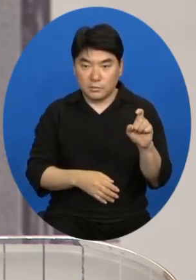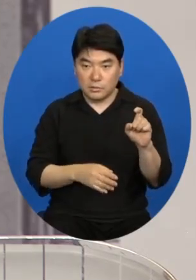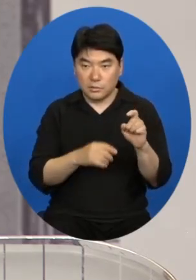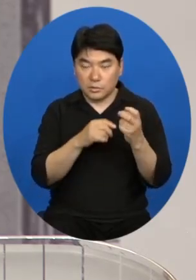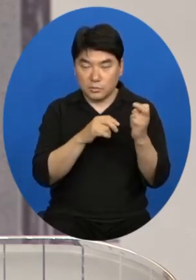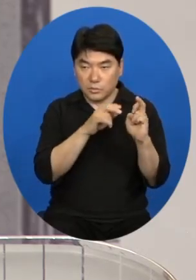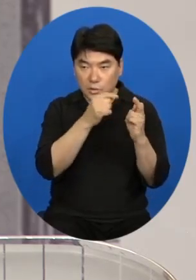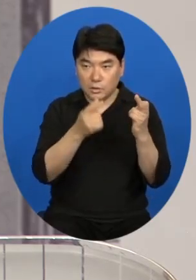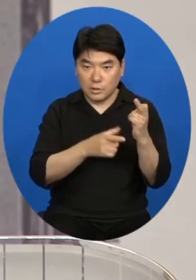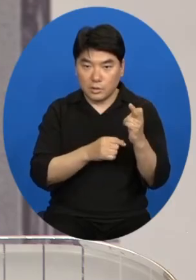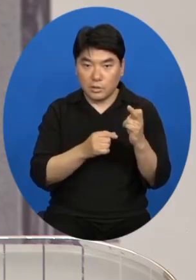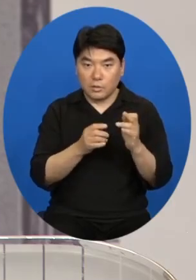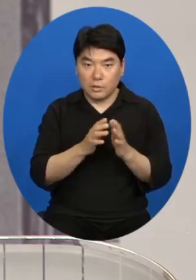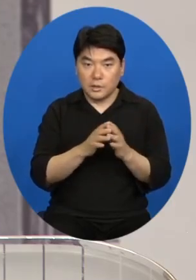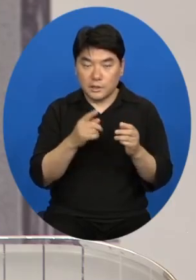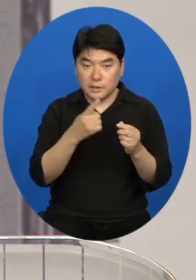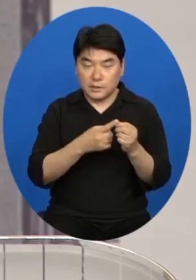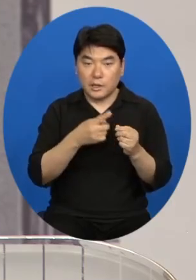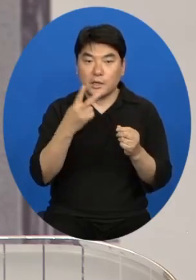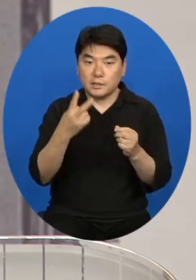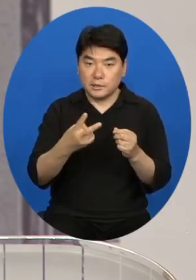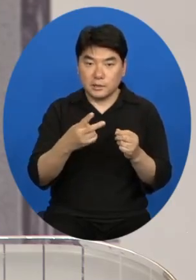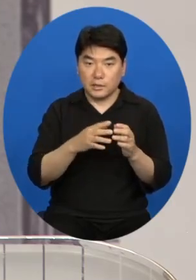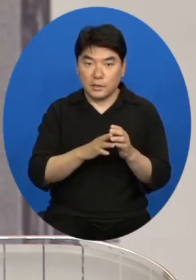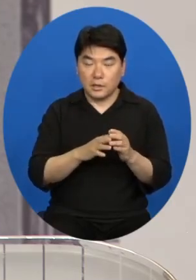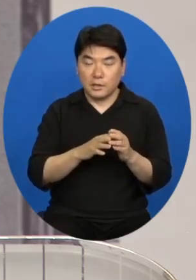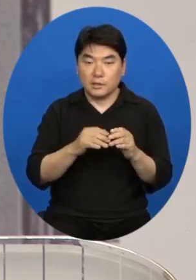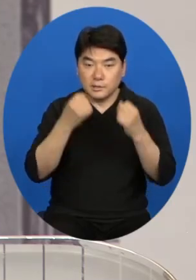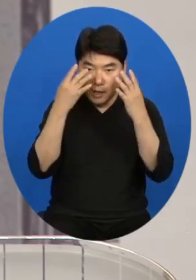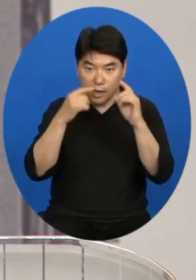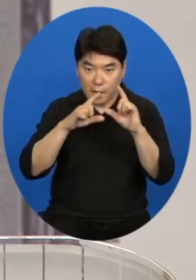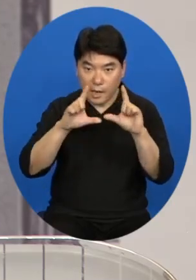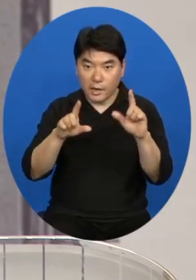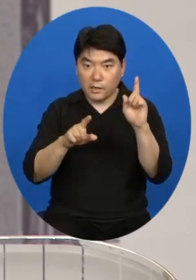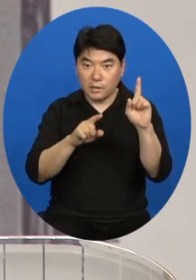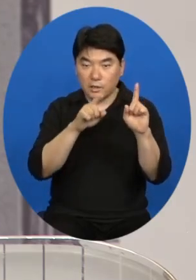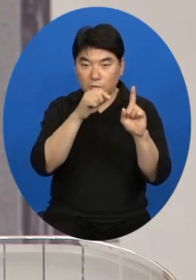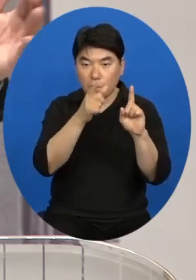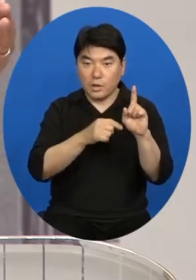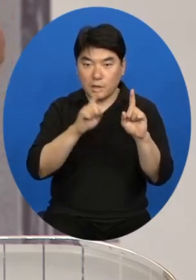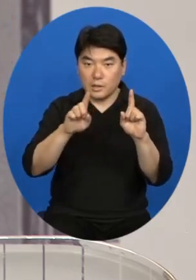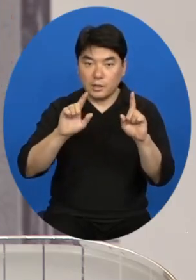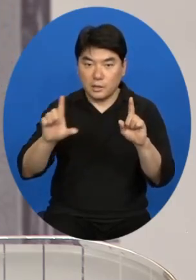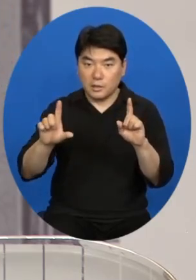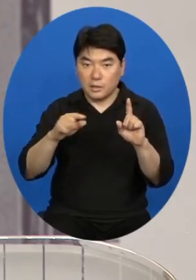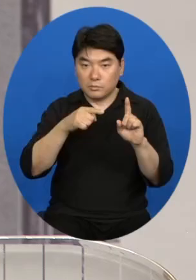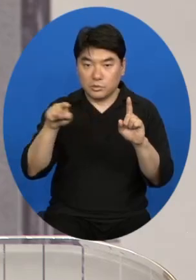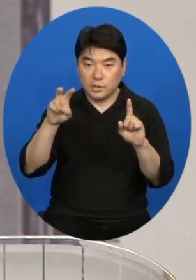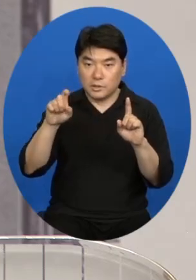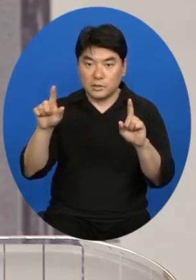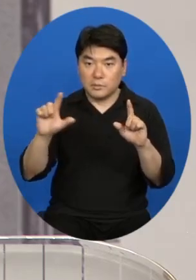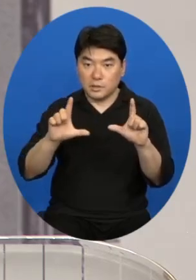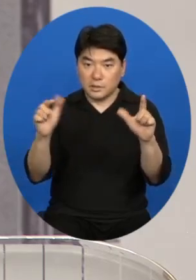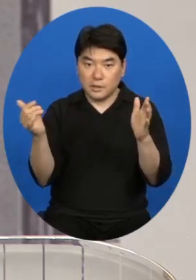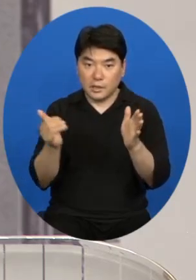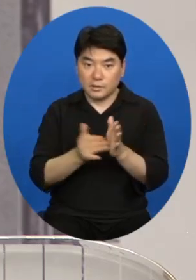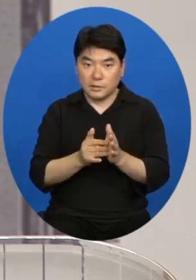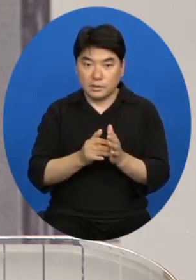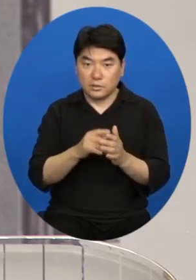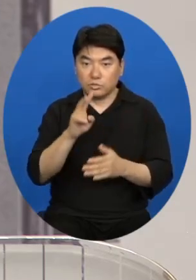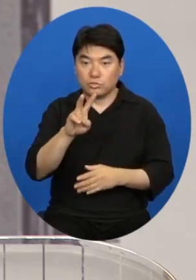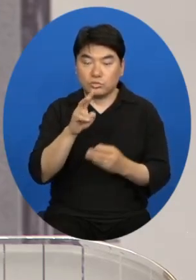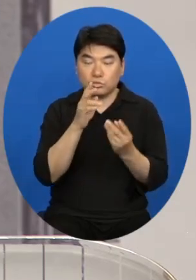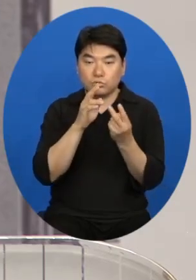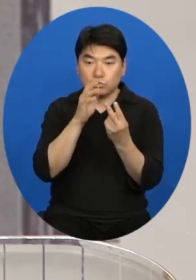12월 31일까지가 1차고요. 2차가 신년입니다. 1월 1일부터 1월 21일까지. 그러니까 여러분들이 둘 중 하나를 선택하시면